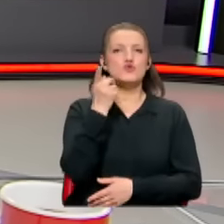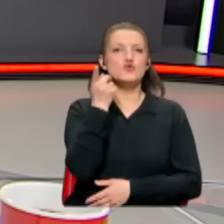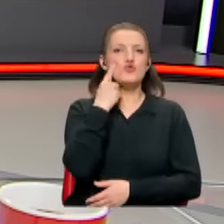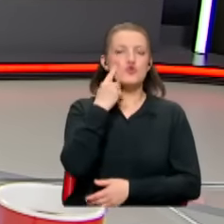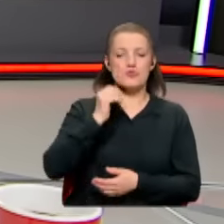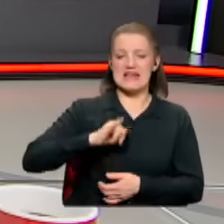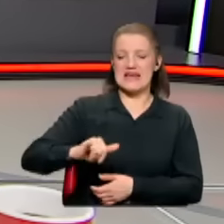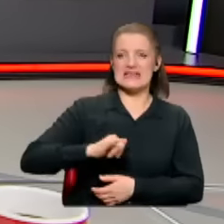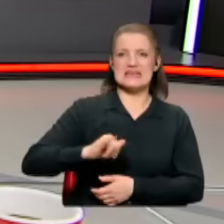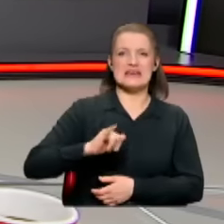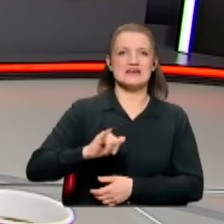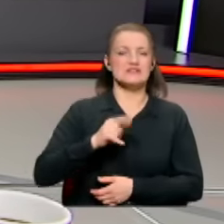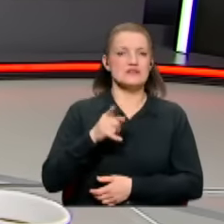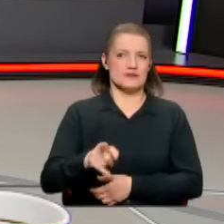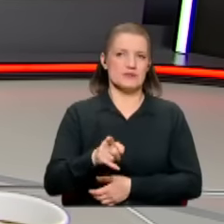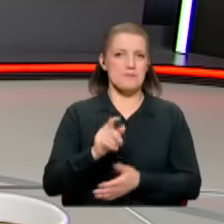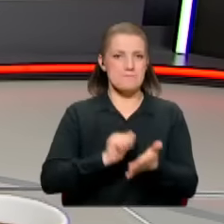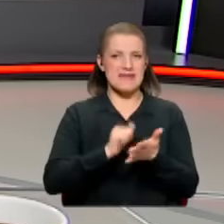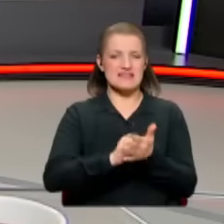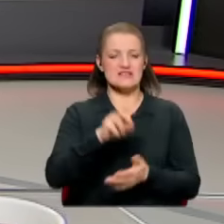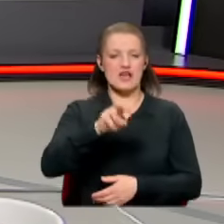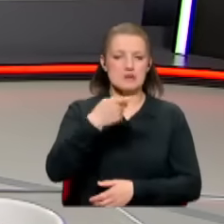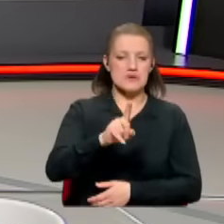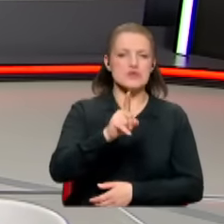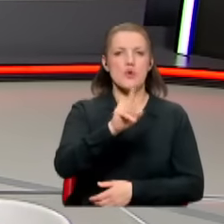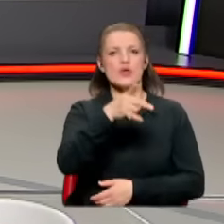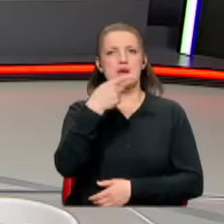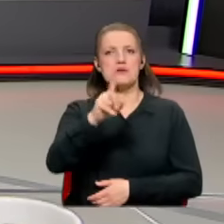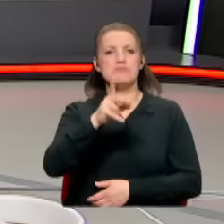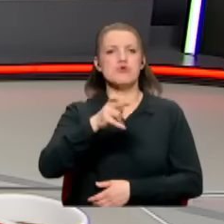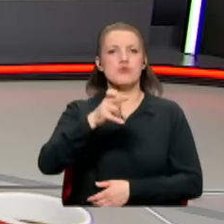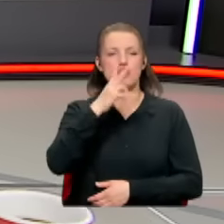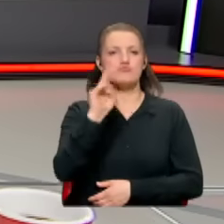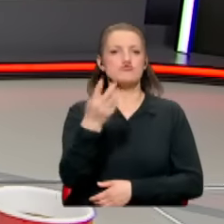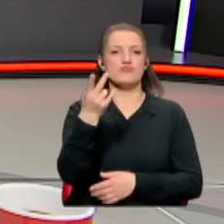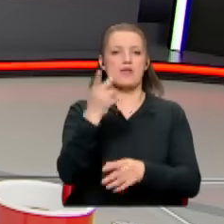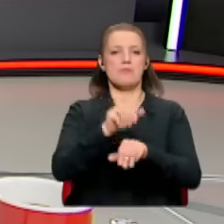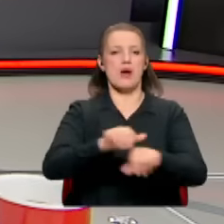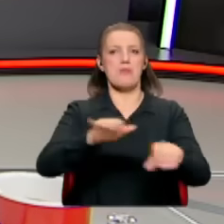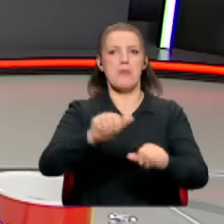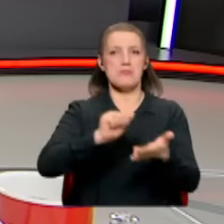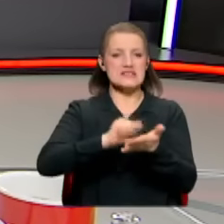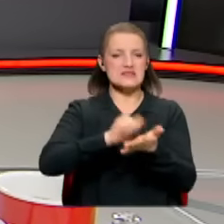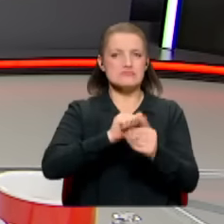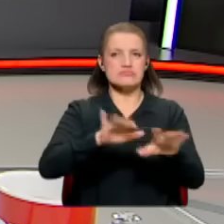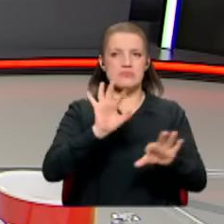medya emekliye 8 bin 12 bin müjdesi, promosyon müjdesi diye verdi. Böyle bir şey